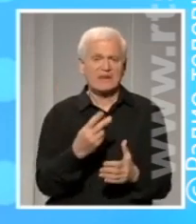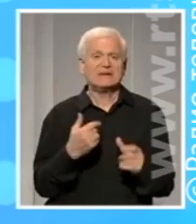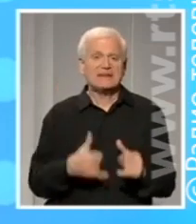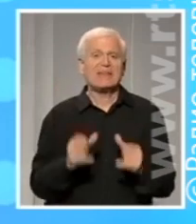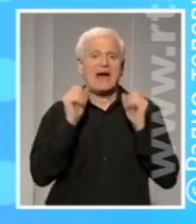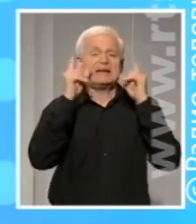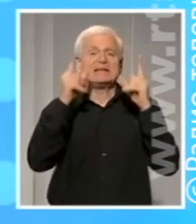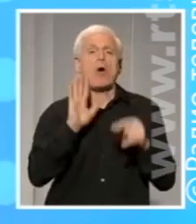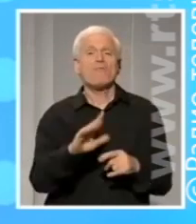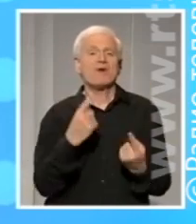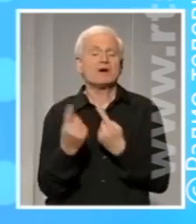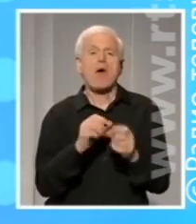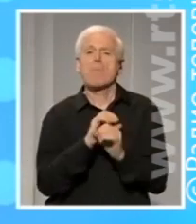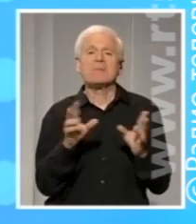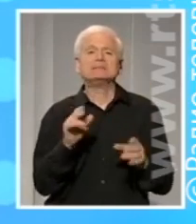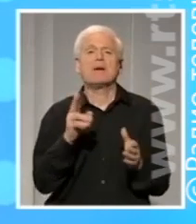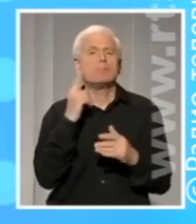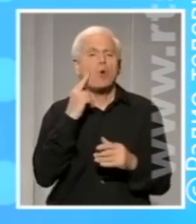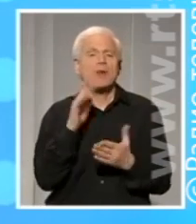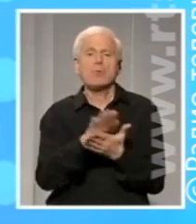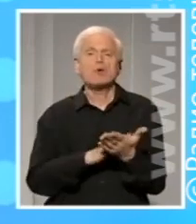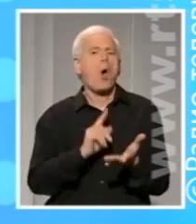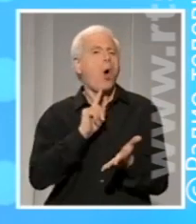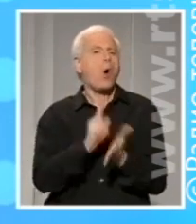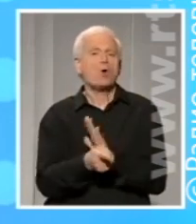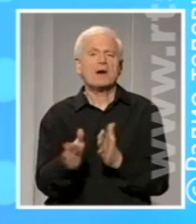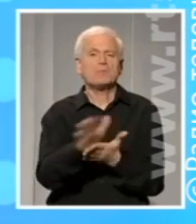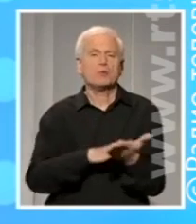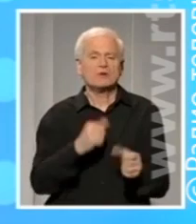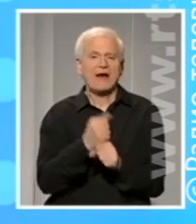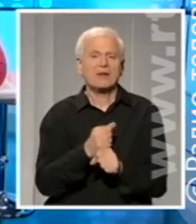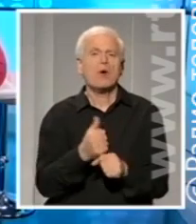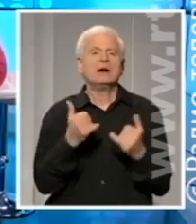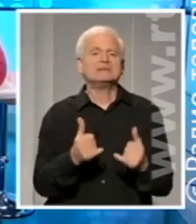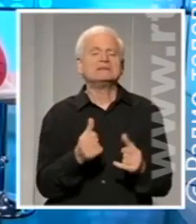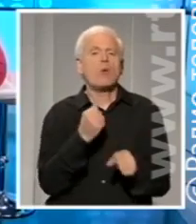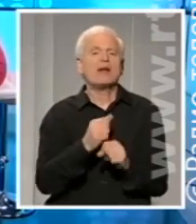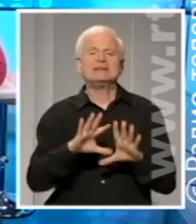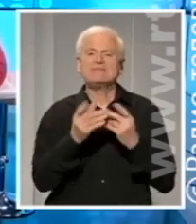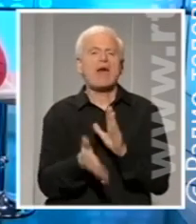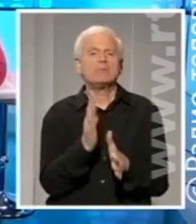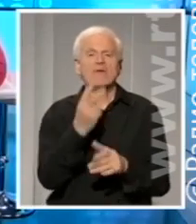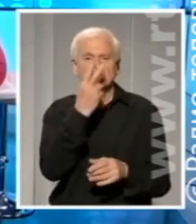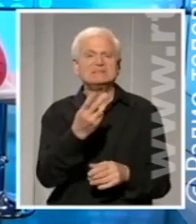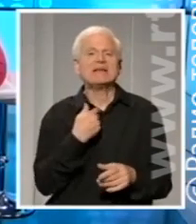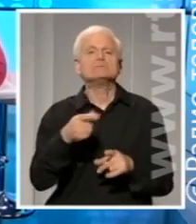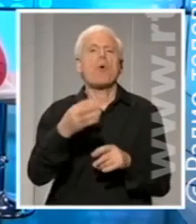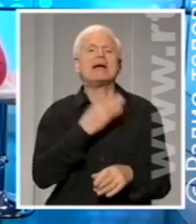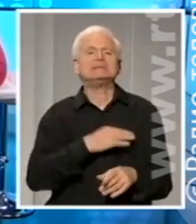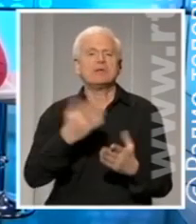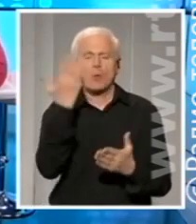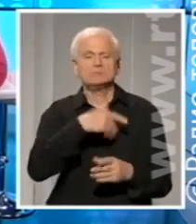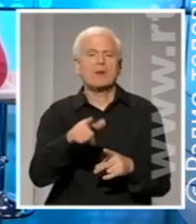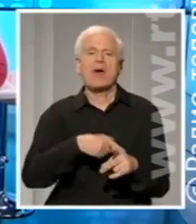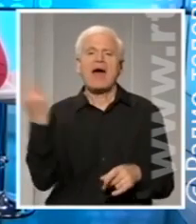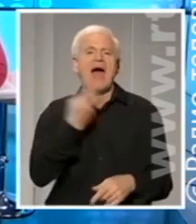u ovim okolnostima, bez pilota, bez ikakvih pripremi radnji, ovo mora se sad uradi jako brzo. I onda se vidi da smo ispit skoro položili. Ali